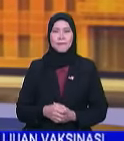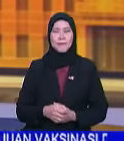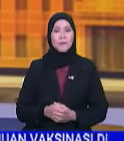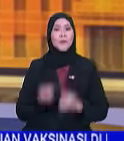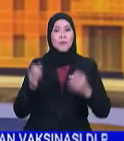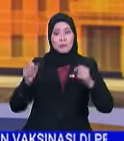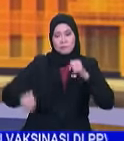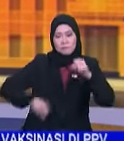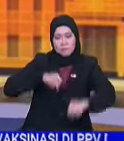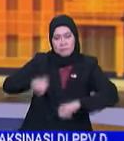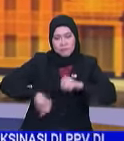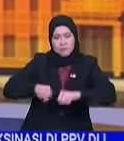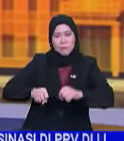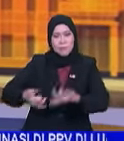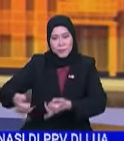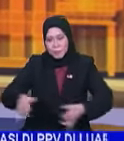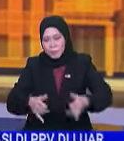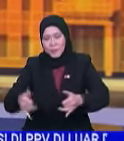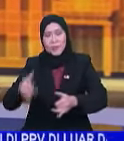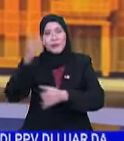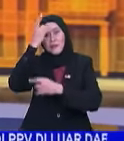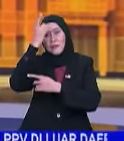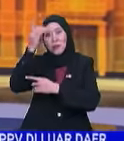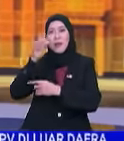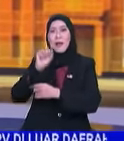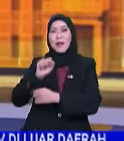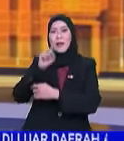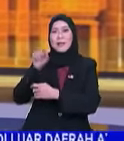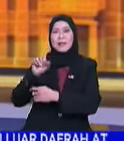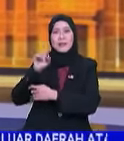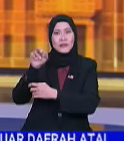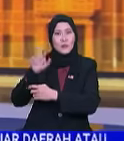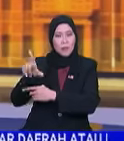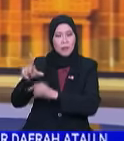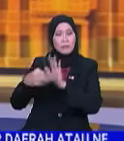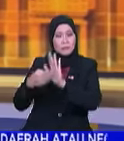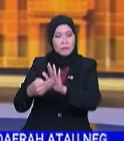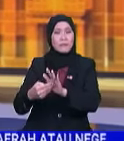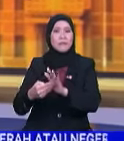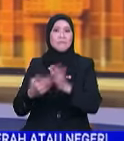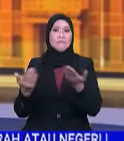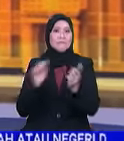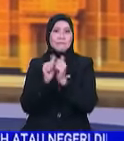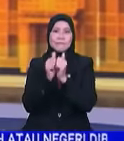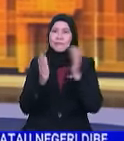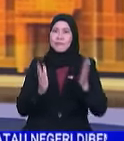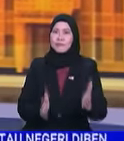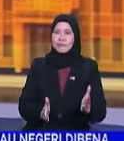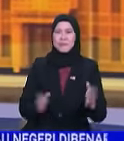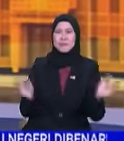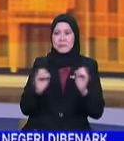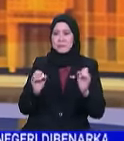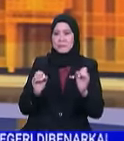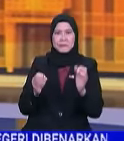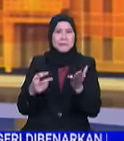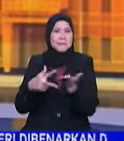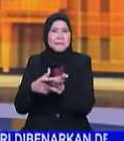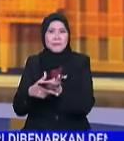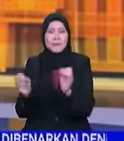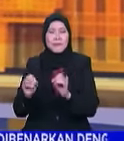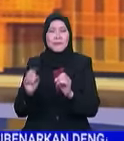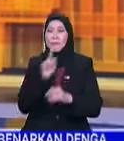Jaguh berbasikal trek negara Dato' Muhammad Azizul Hasni Awang membuktikan kerjaya seseorang atlet itu tidak akan terjejas meskipun